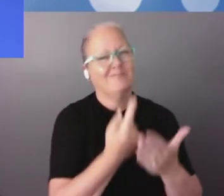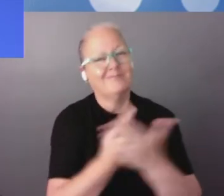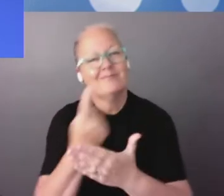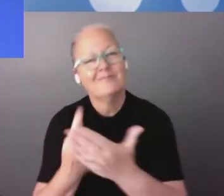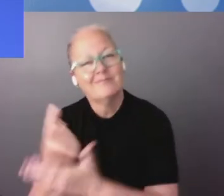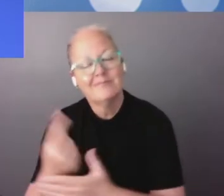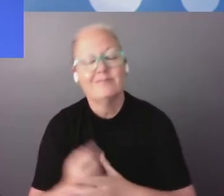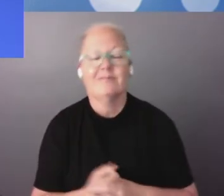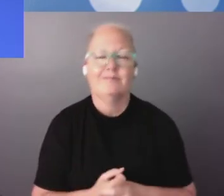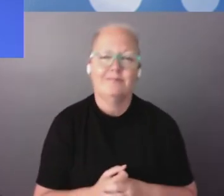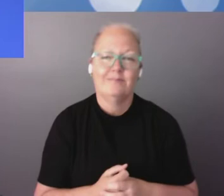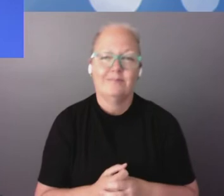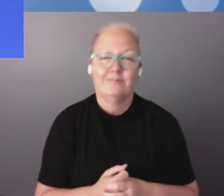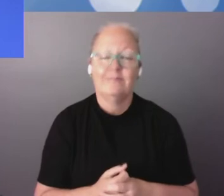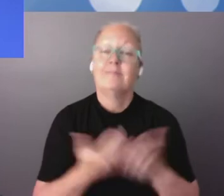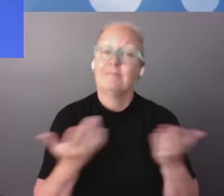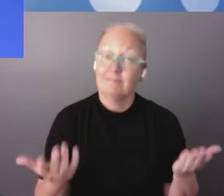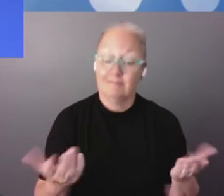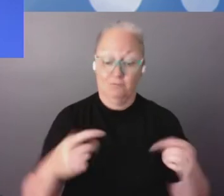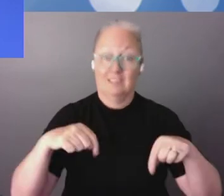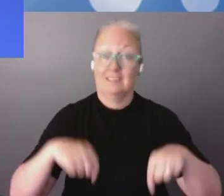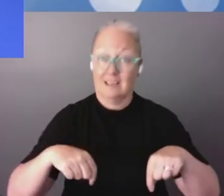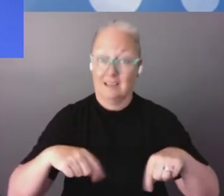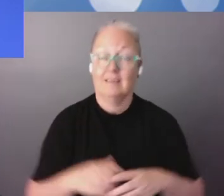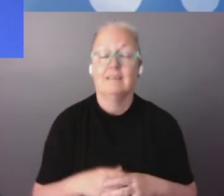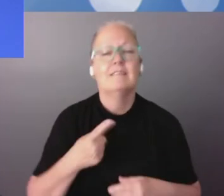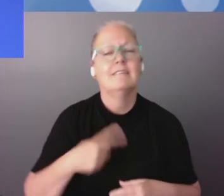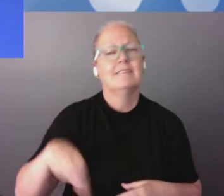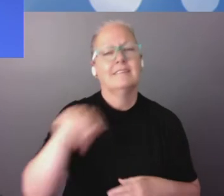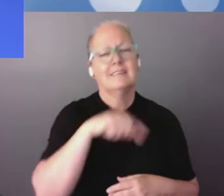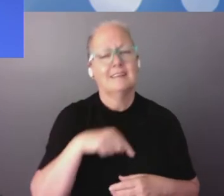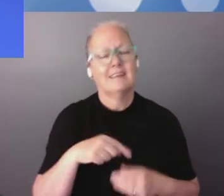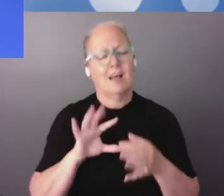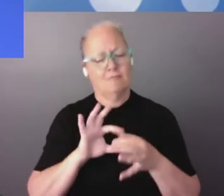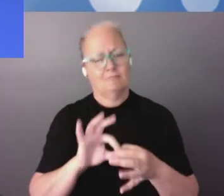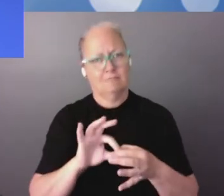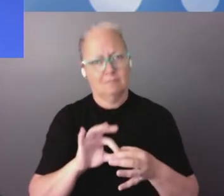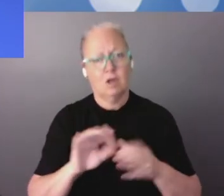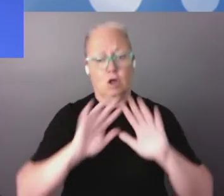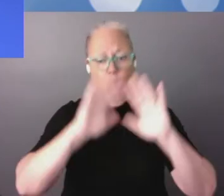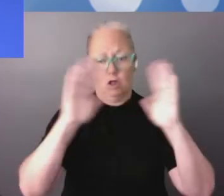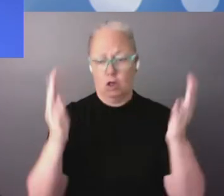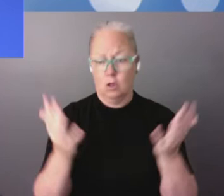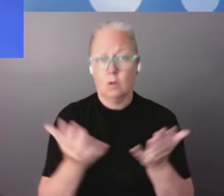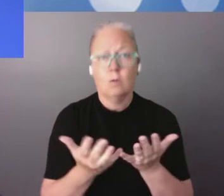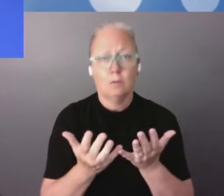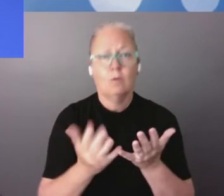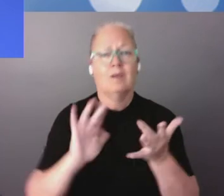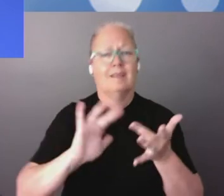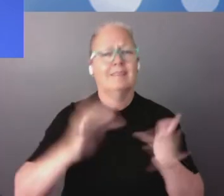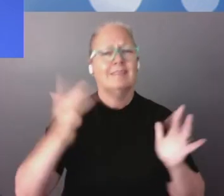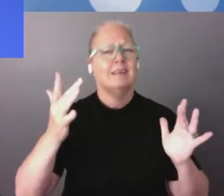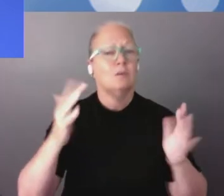membres d'une communauté Internet mondiale qui peut être la